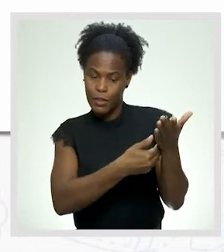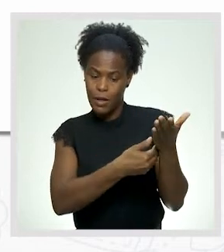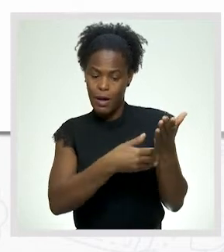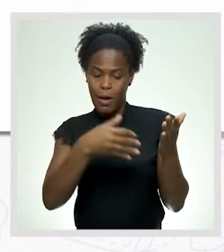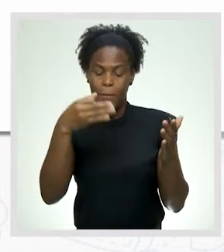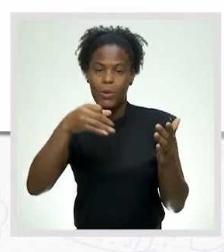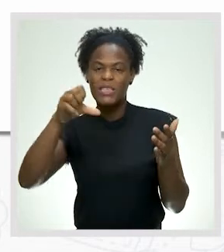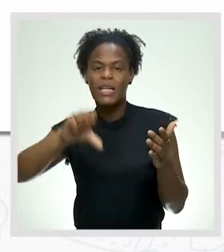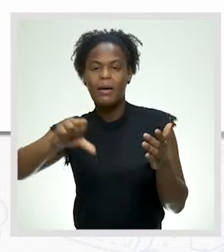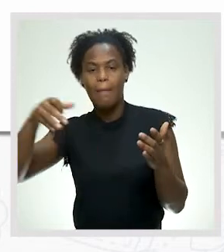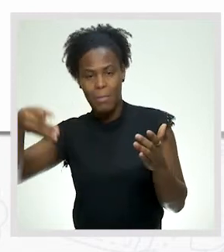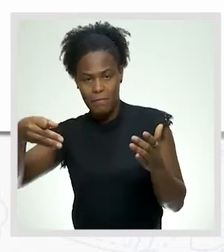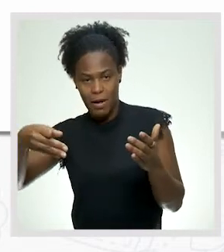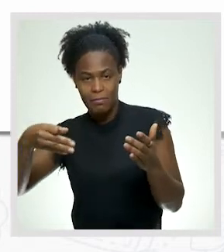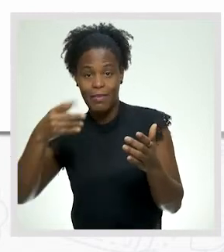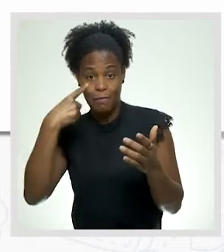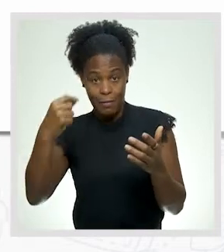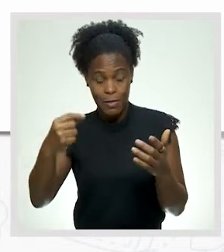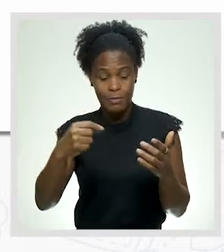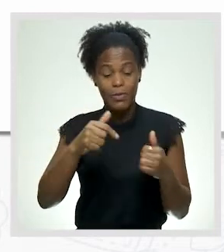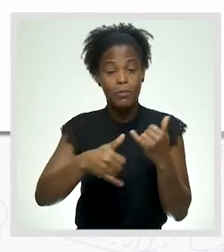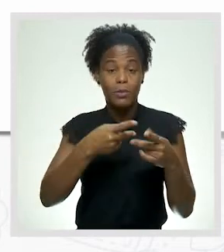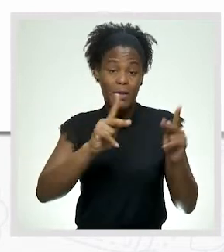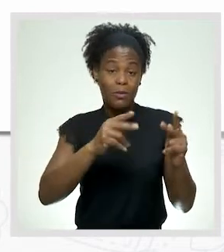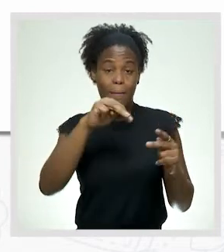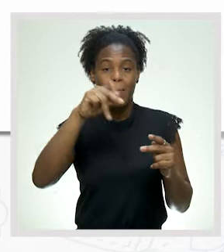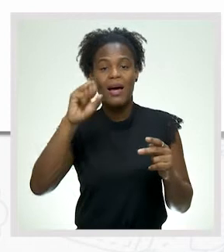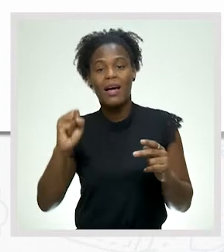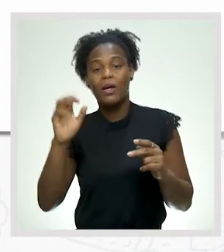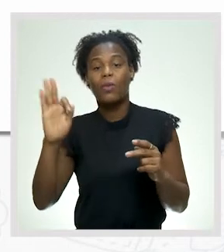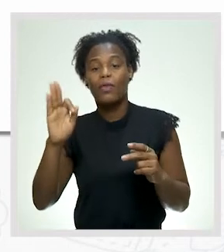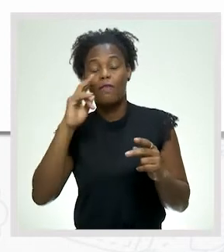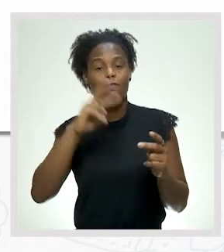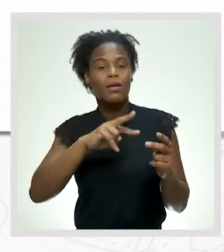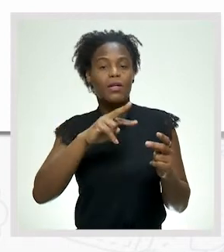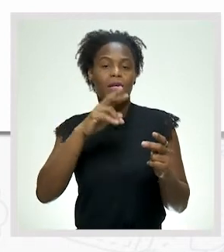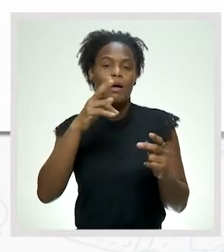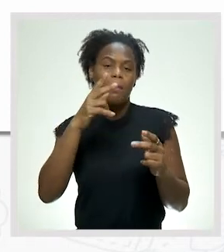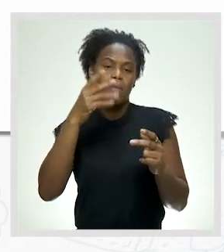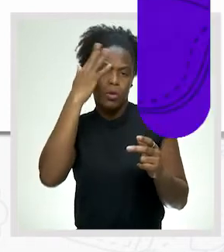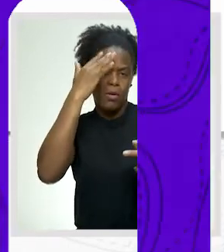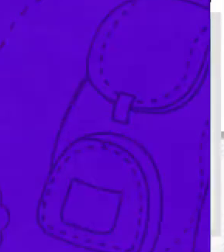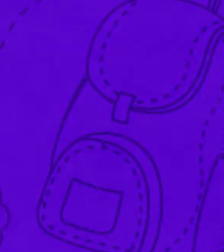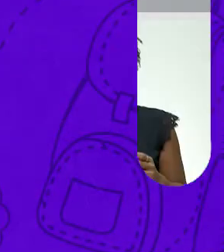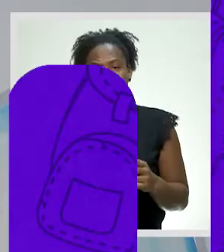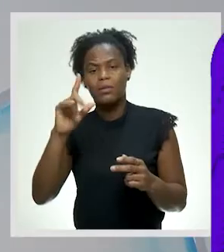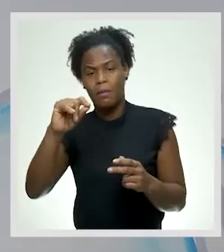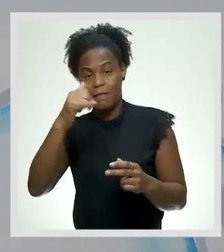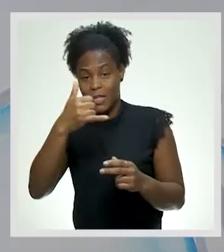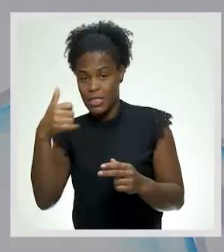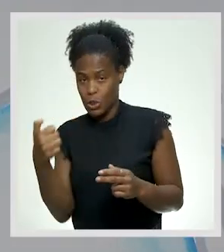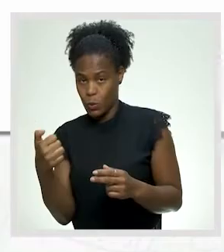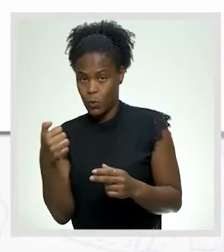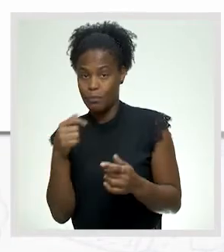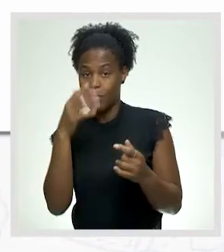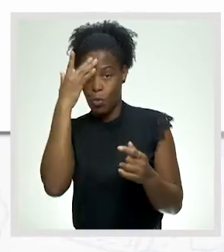si vous avez la méthode LOMAG 4, vous pouvez suivre à la page 24 et 25. Je vous